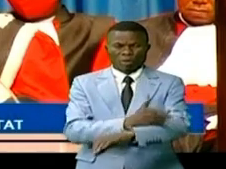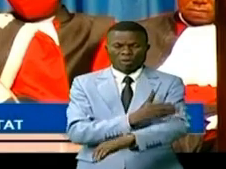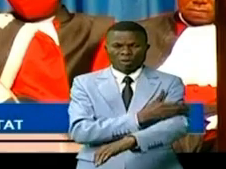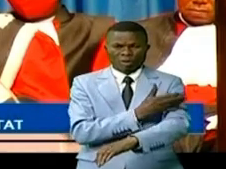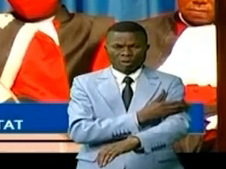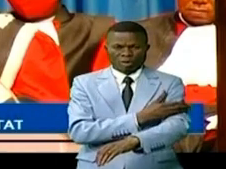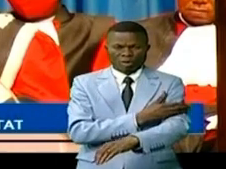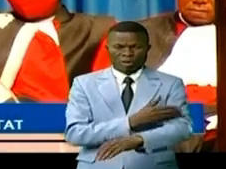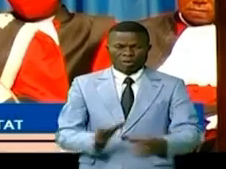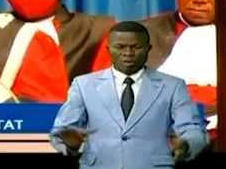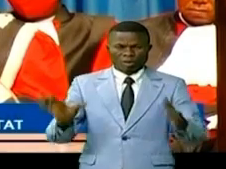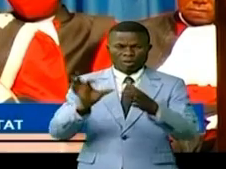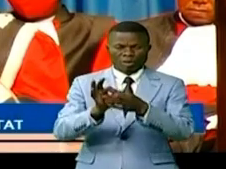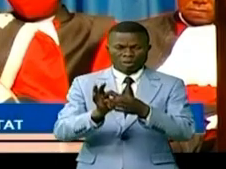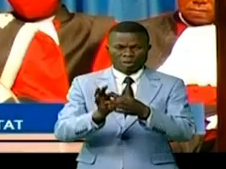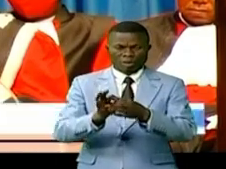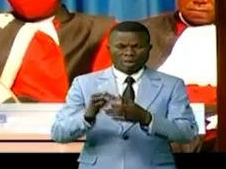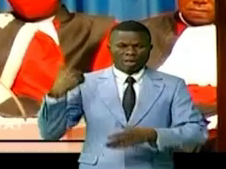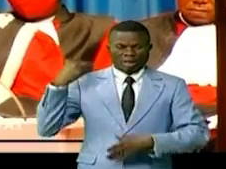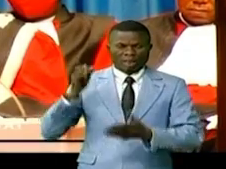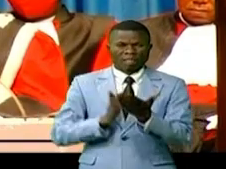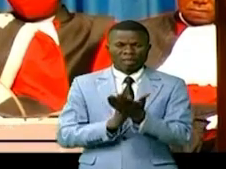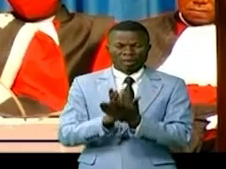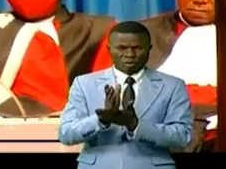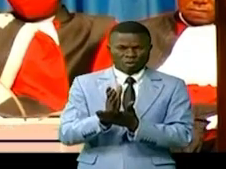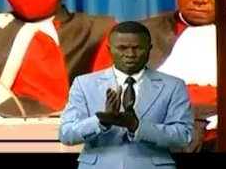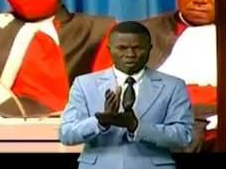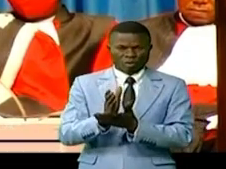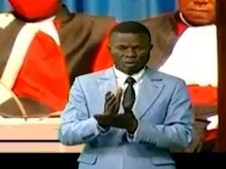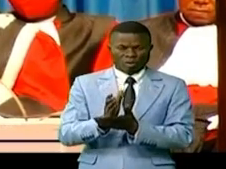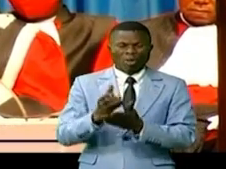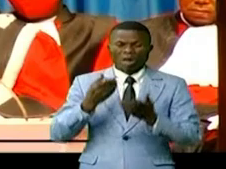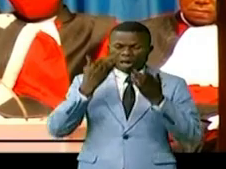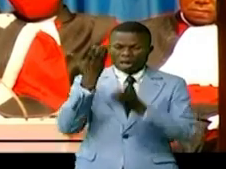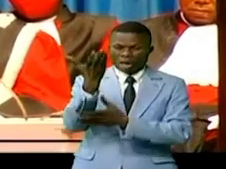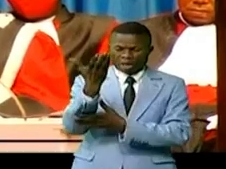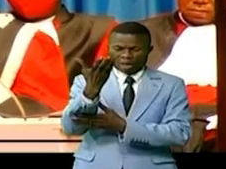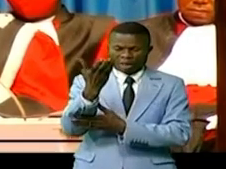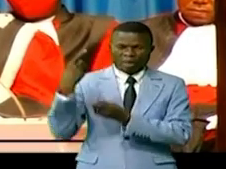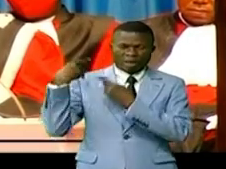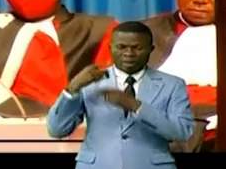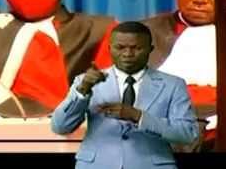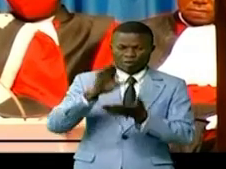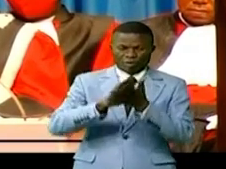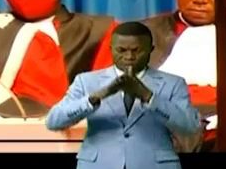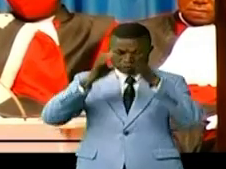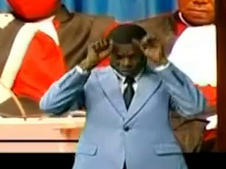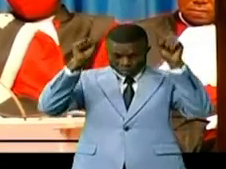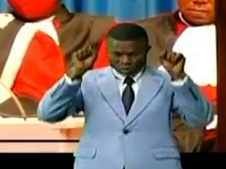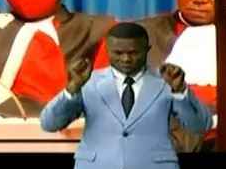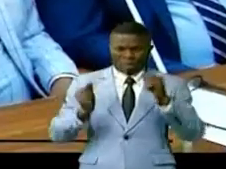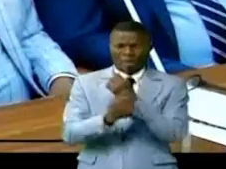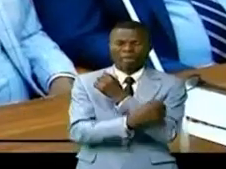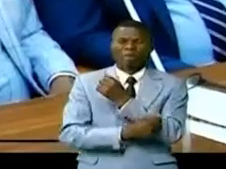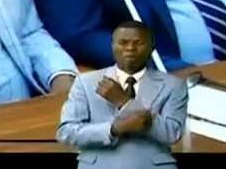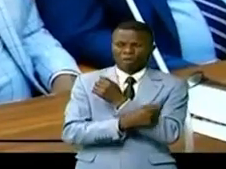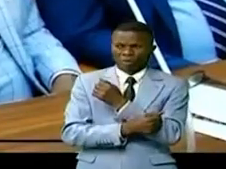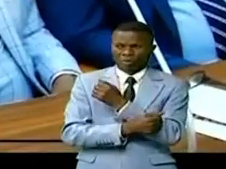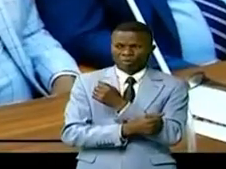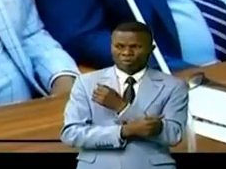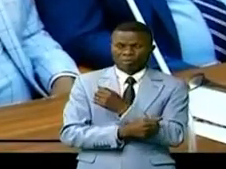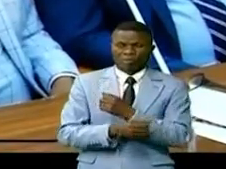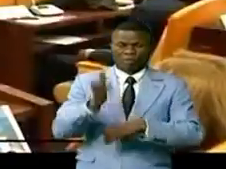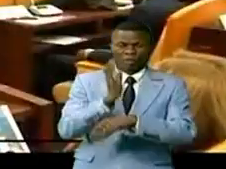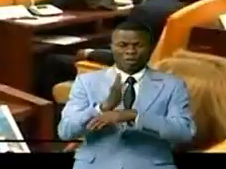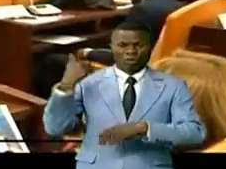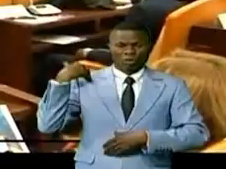la consolidation de l'état de droit que vous ne cessez de prôner depuis votre avènement à la magistrature suprême. Avec le Conseil d'État